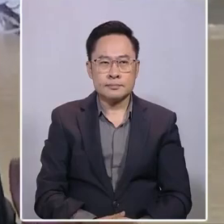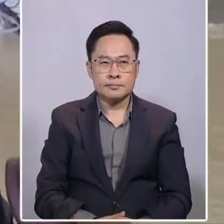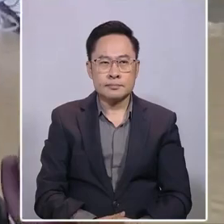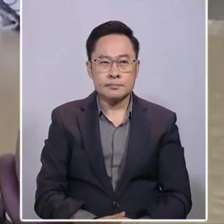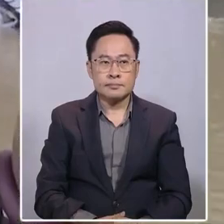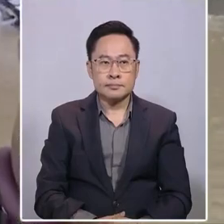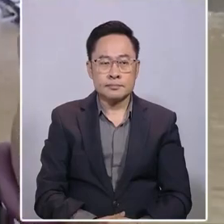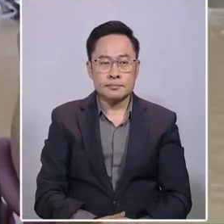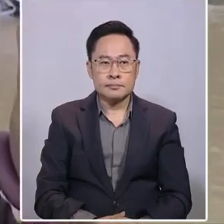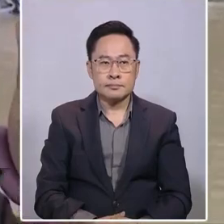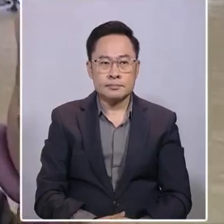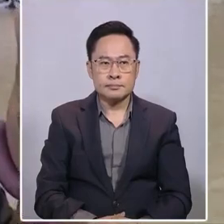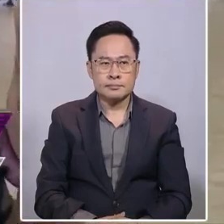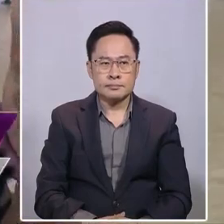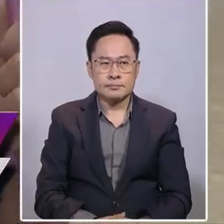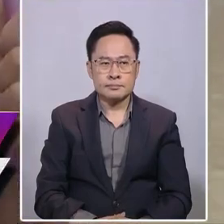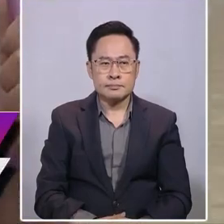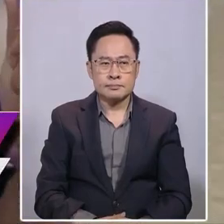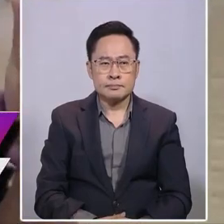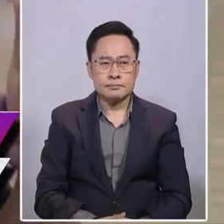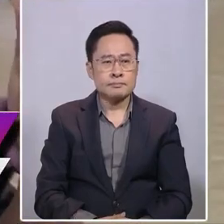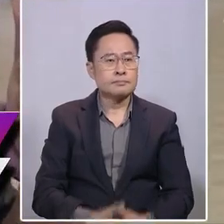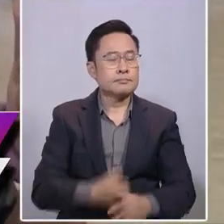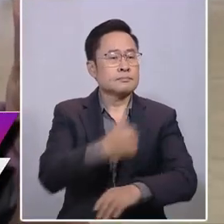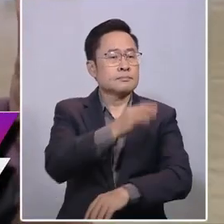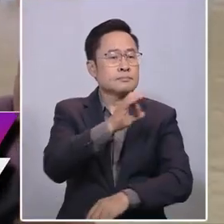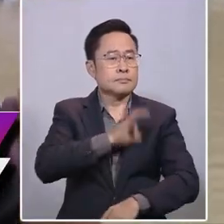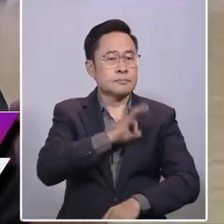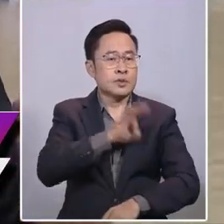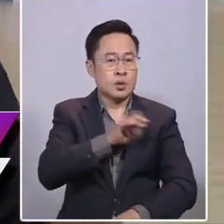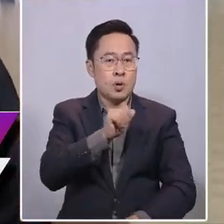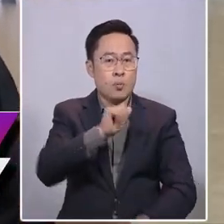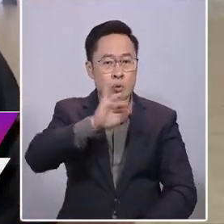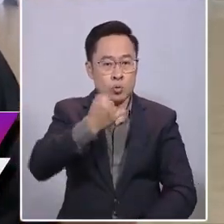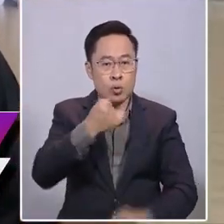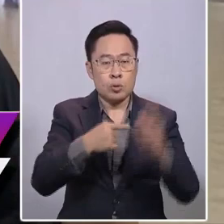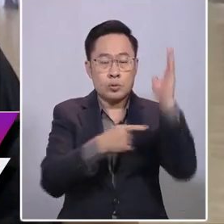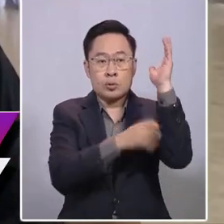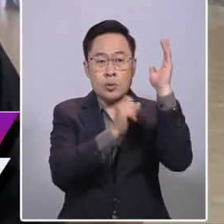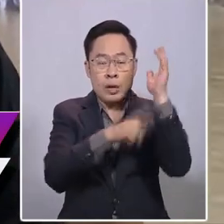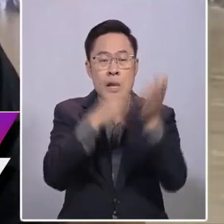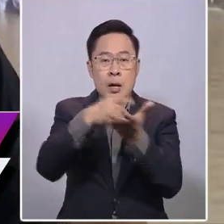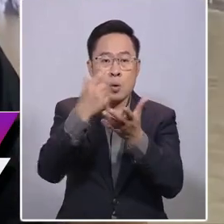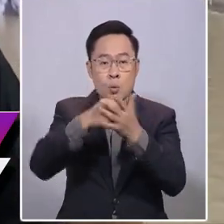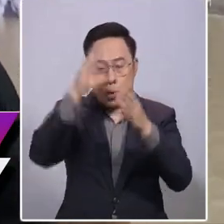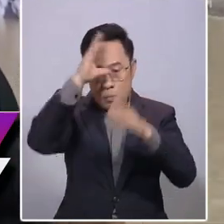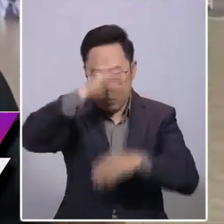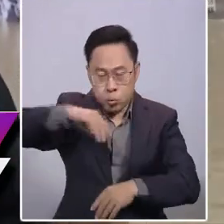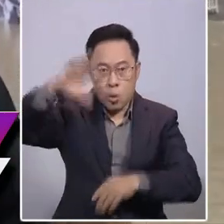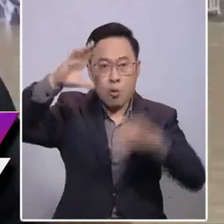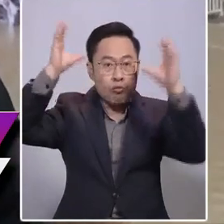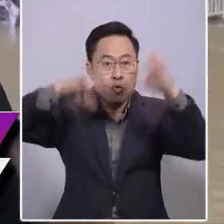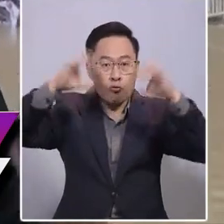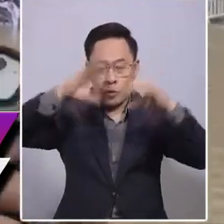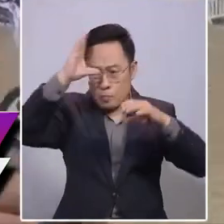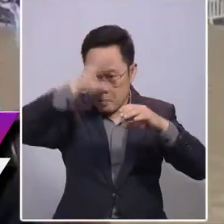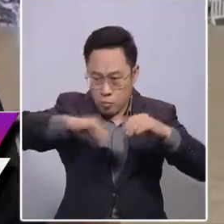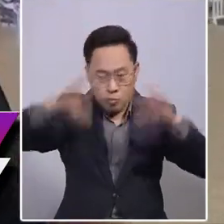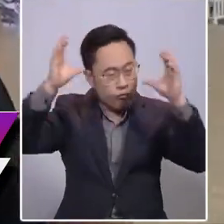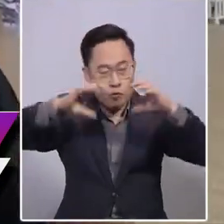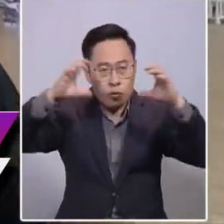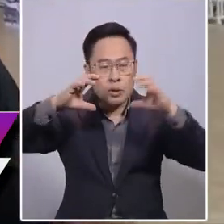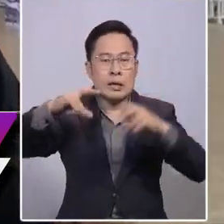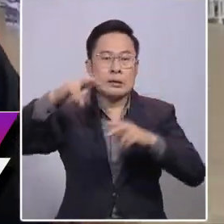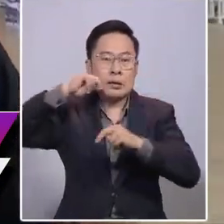มวลน้ำครั้งแรกเนี่ยนะครับเกิดจากปริมาณน้ำสะสมที่เมื่อคืนนะครับฝนตกต่อเนื่องทั้งคืนเลยนะครับเพราะฉะนั้นมวลน้ำที่อยู่ตอนบนเลยนะ